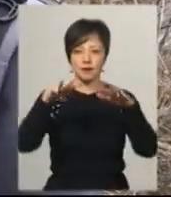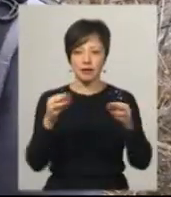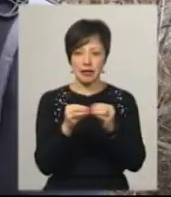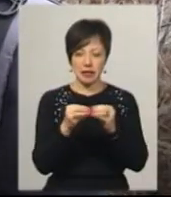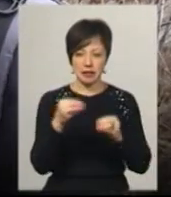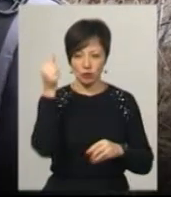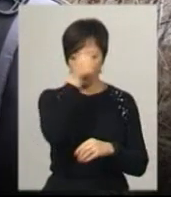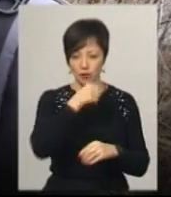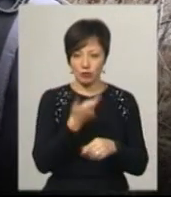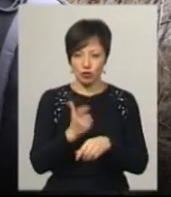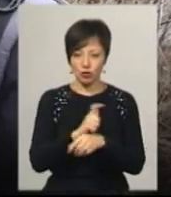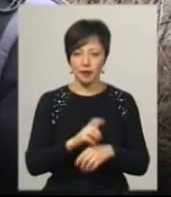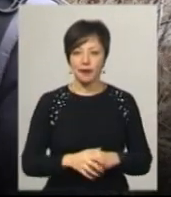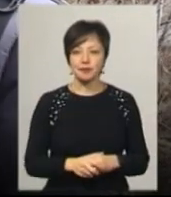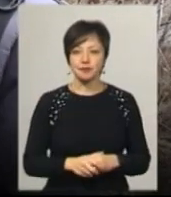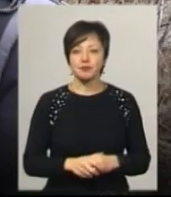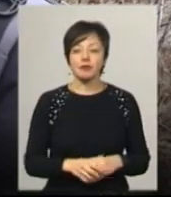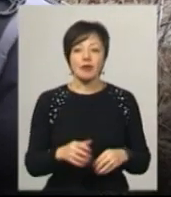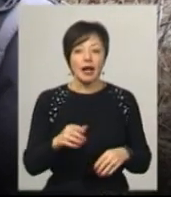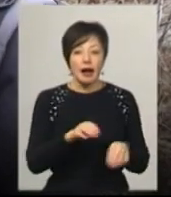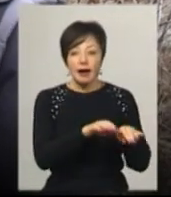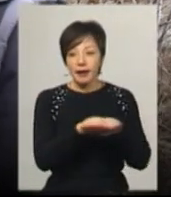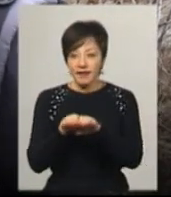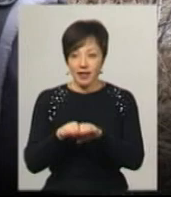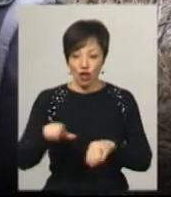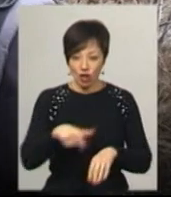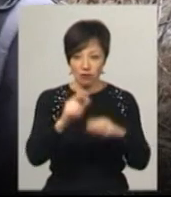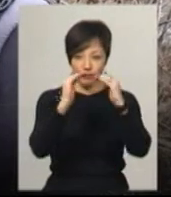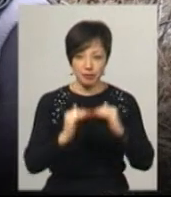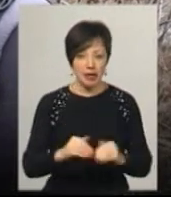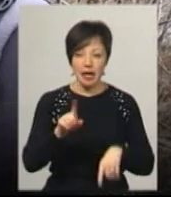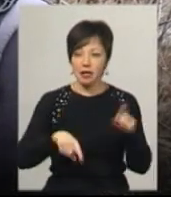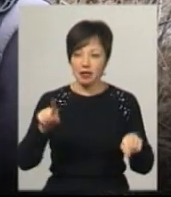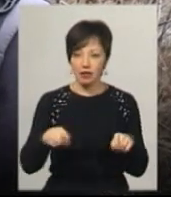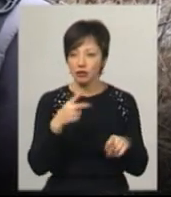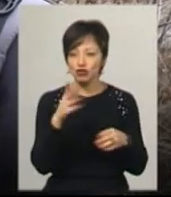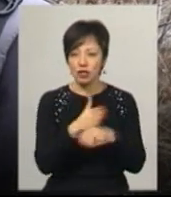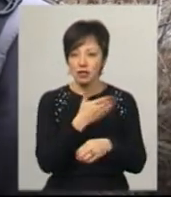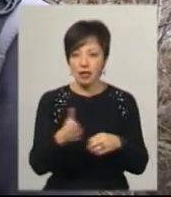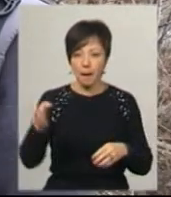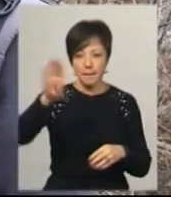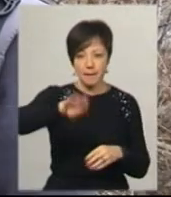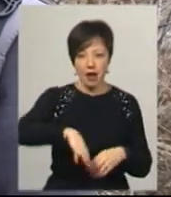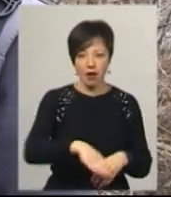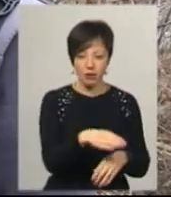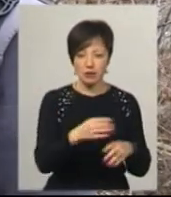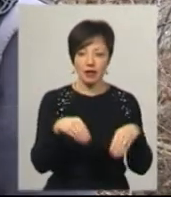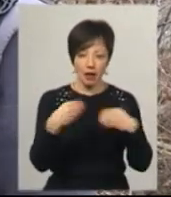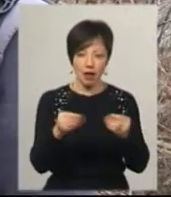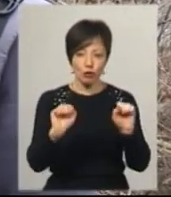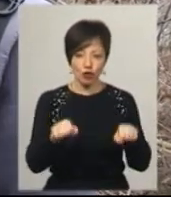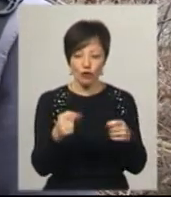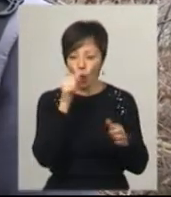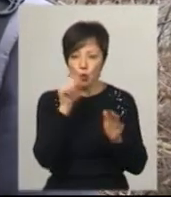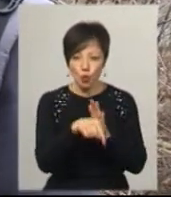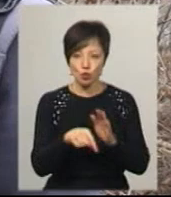Рівень Дністра, наскільки понижується, як зараз, дуже рідко. Оголюється величезна частина берегової лінії, що дає можливість доступу